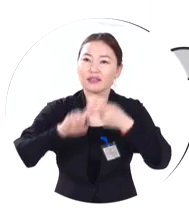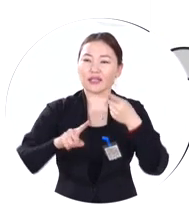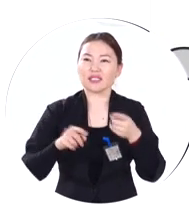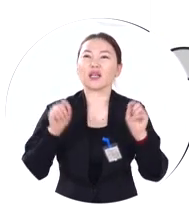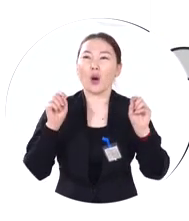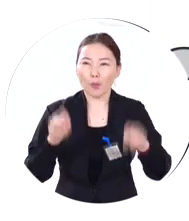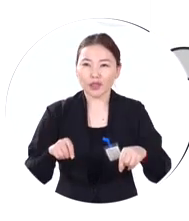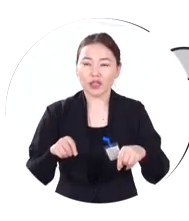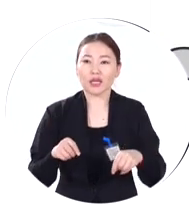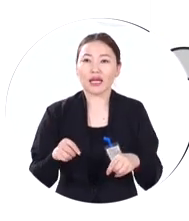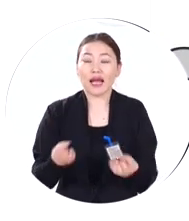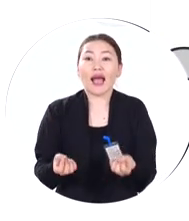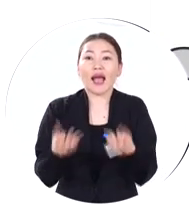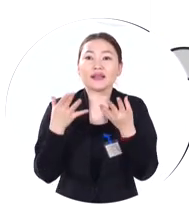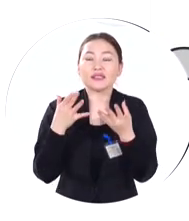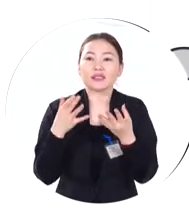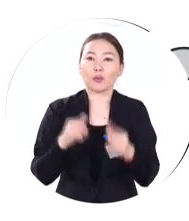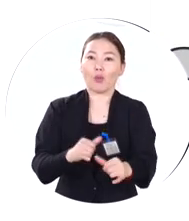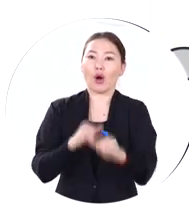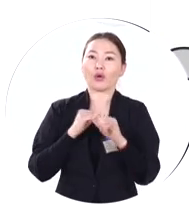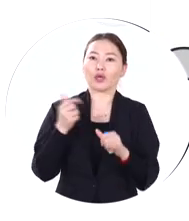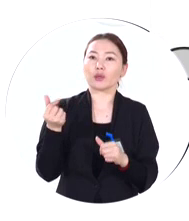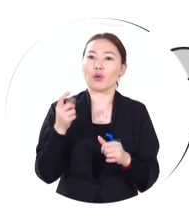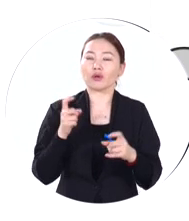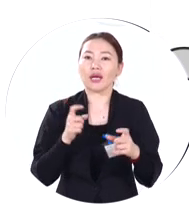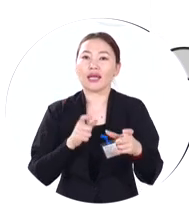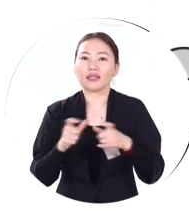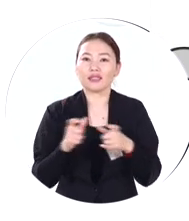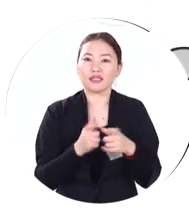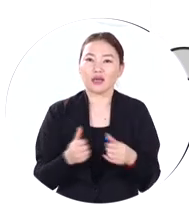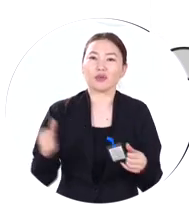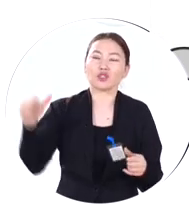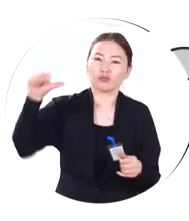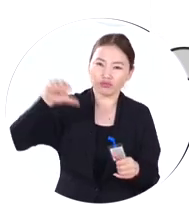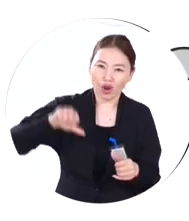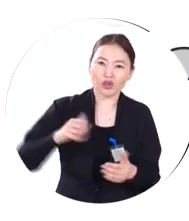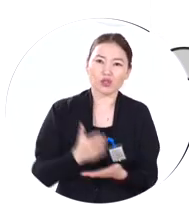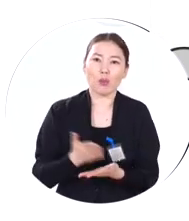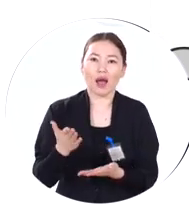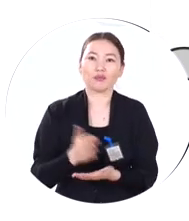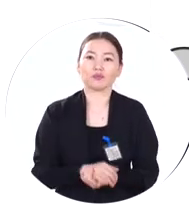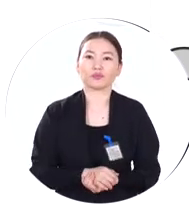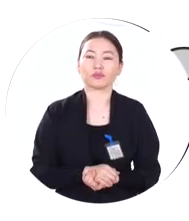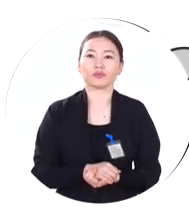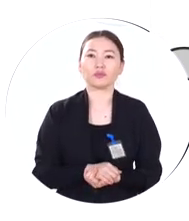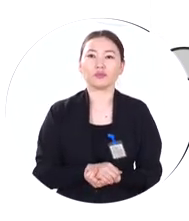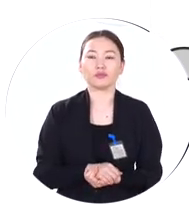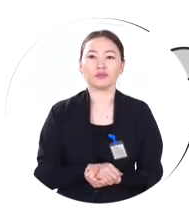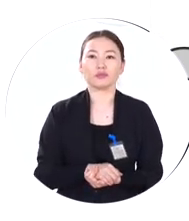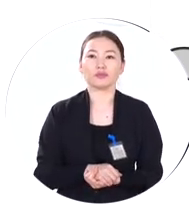хавцар байлдсныхаа төлөө Чин улстай хүч тулган гэрээ хийж Вьетнамд нөлөөгөө тогтоохыг